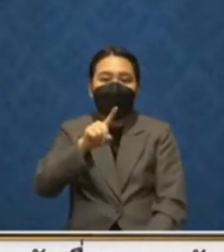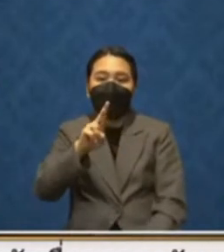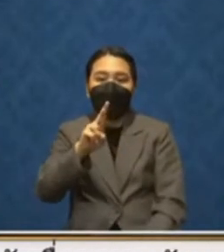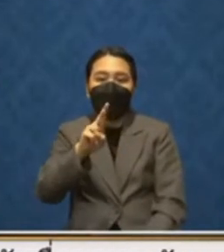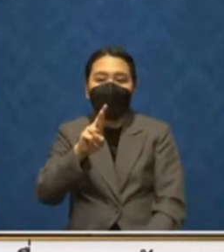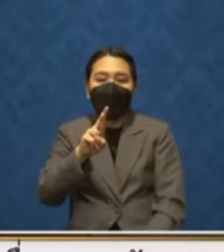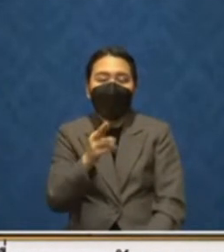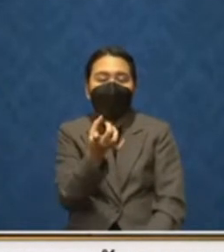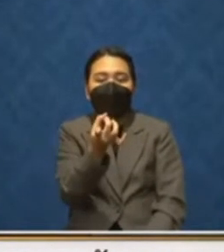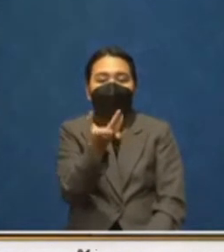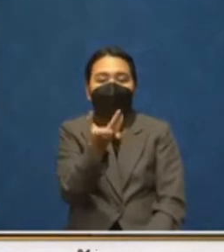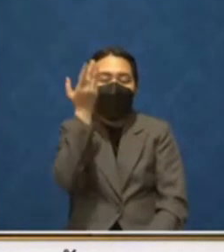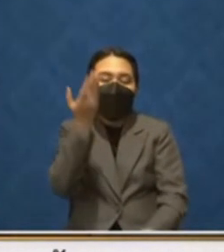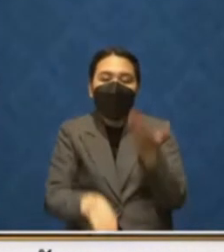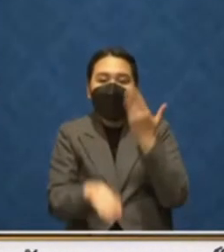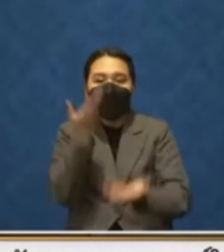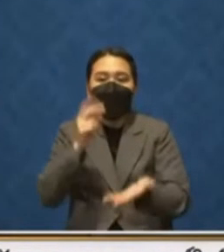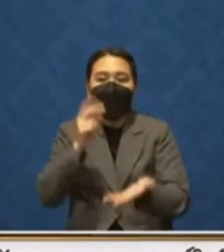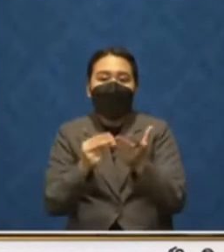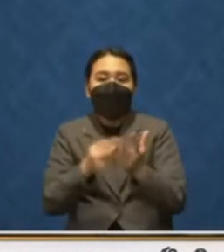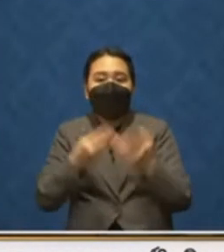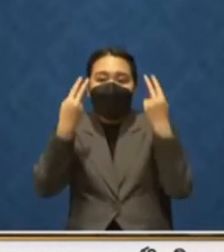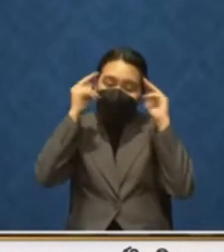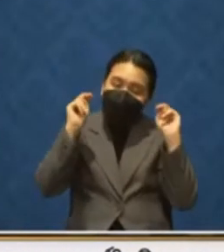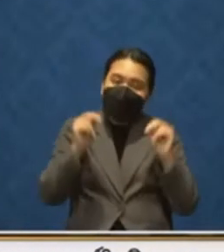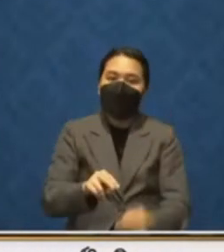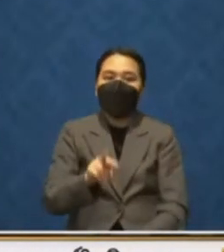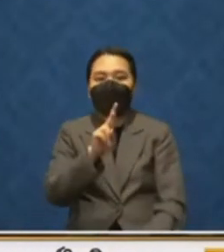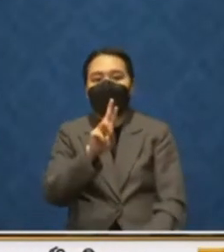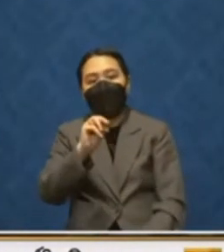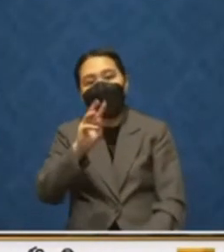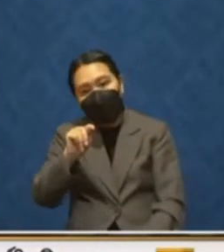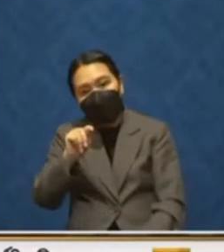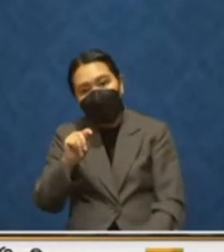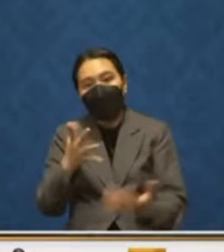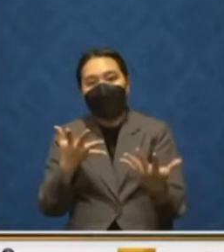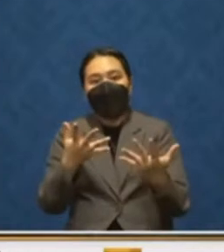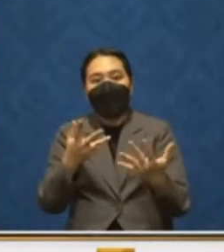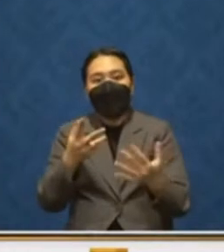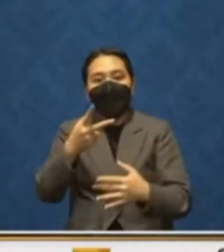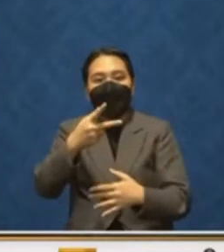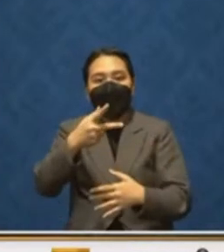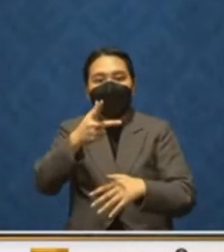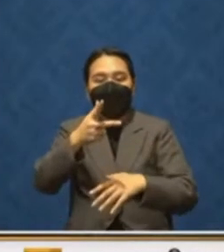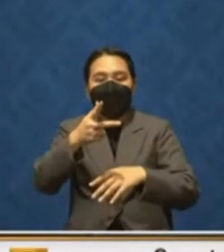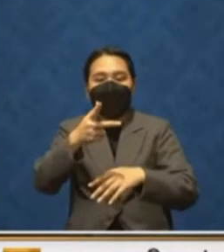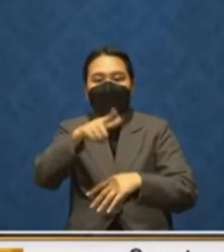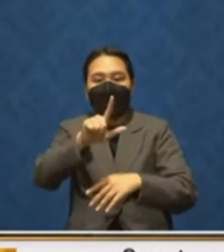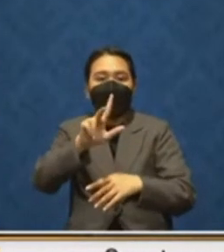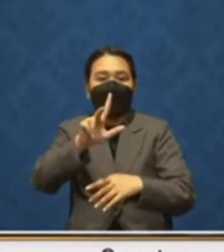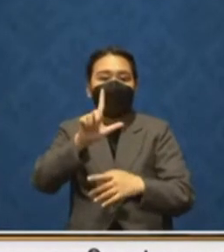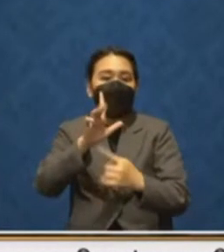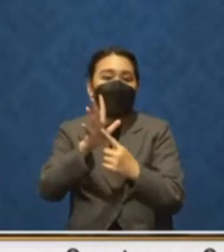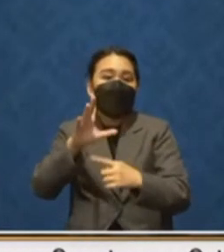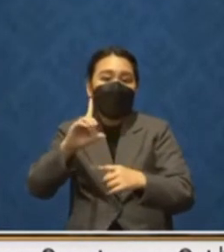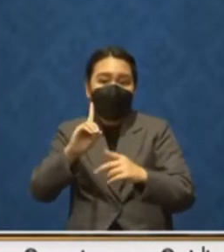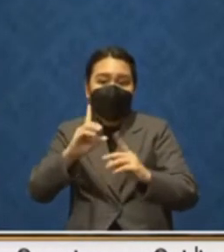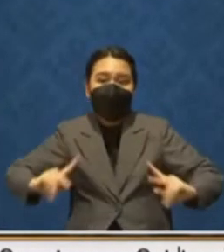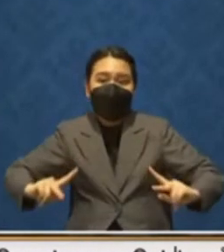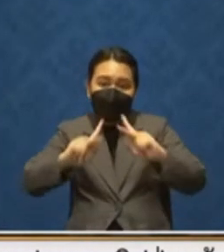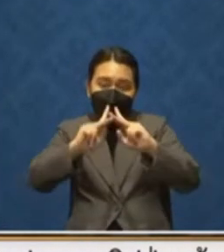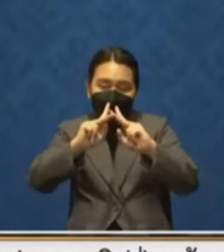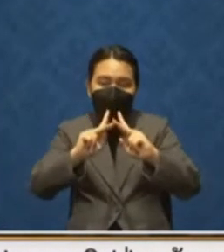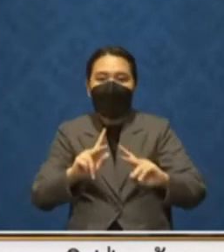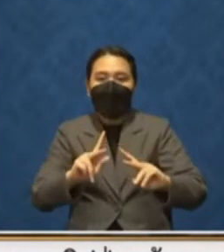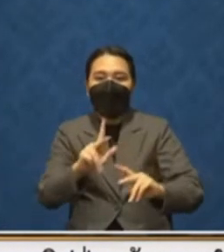นายกไปเป็นนักดนตรีเป็นอ่าปลัดกระทรวงที่ดีคมต่างๆนั้นก็บานนี้ก็ใช้เดียว